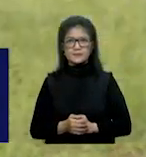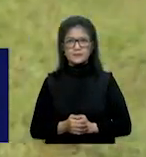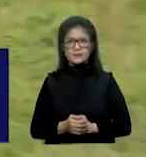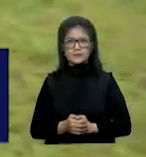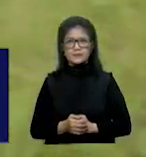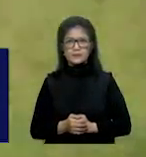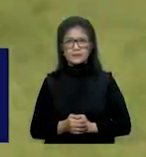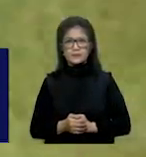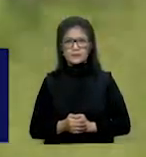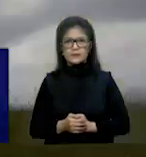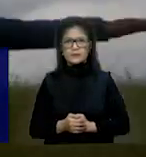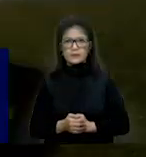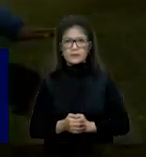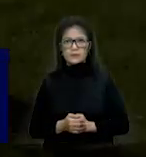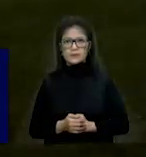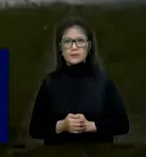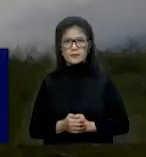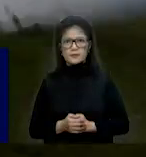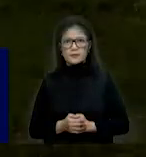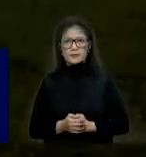Berdiri, yang kuat. Senyum.